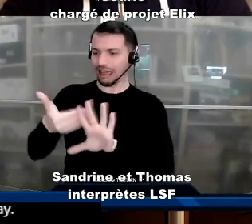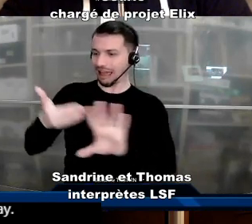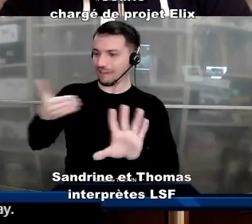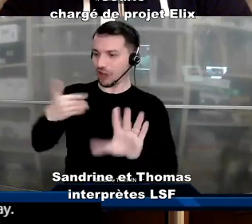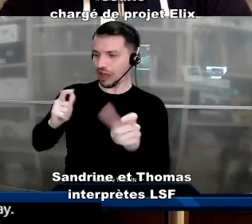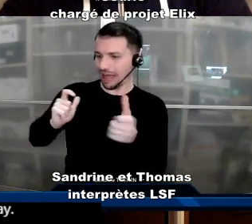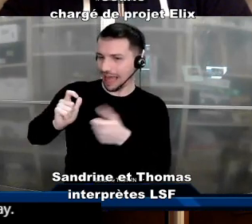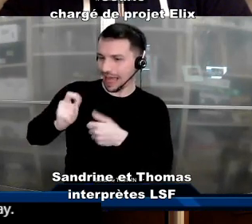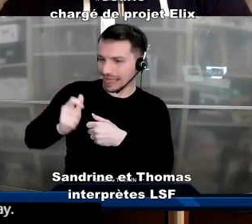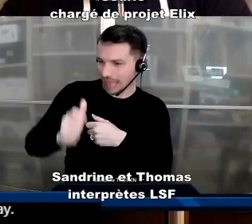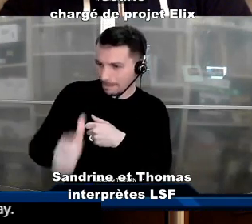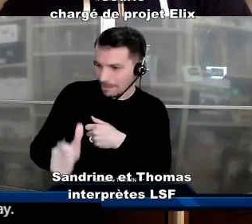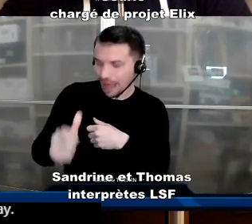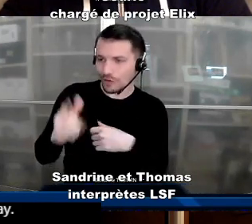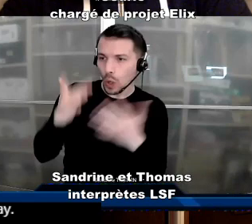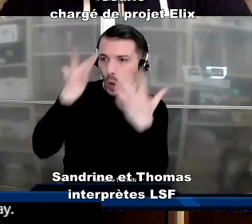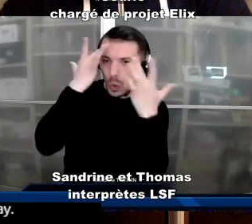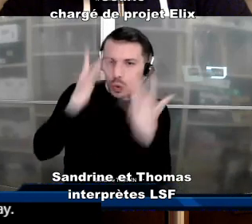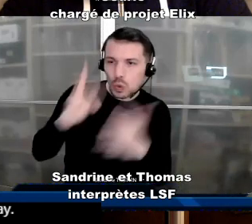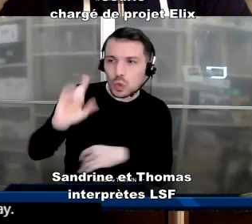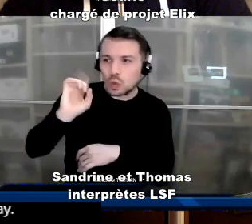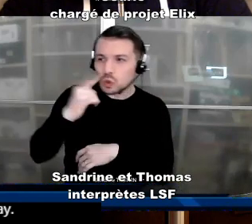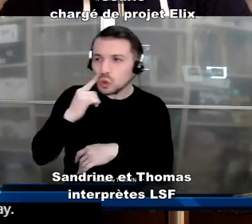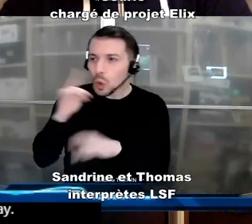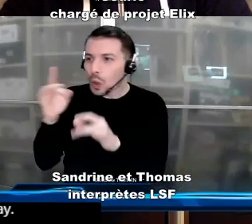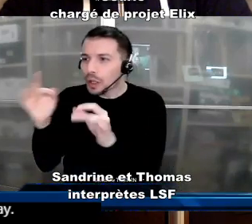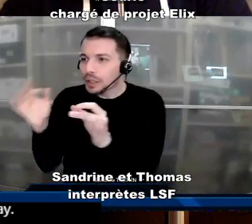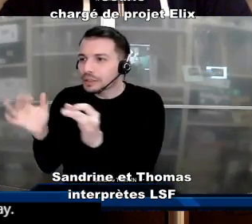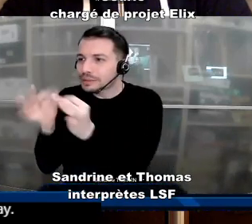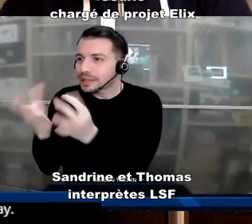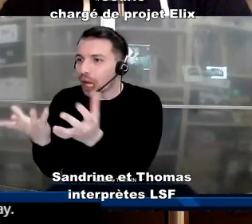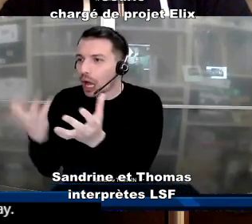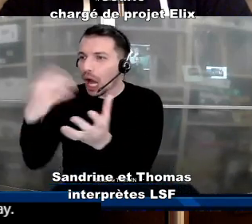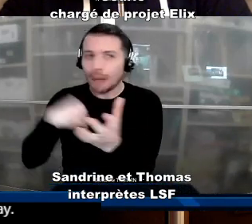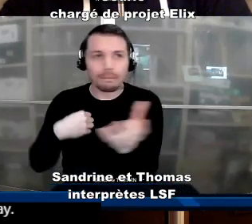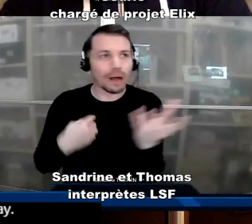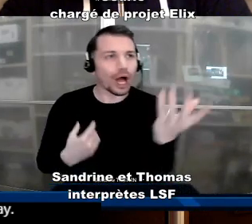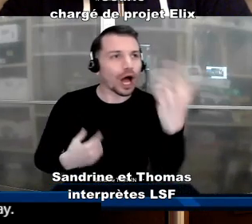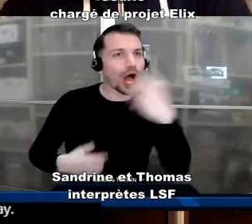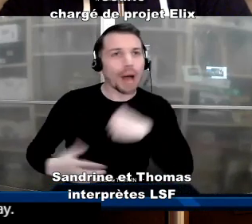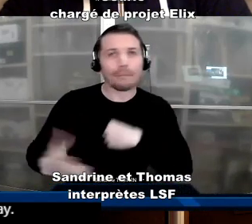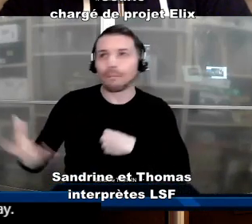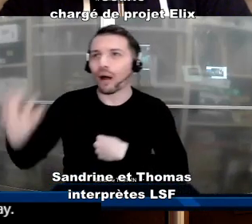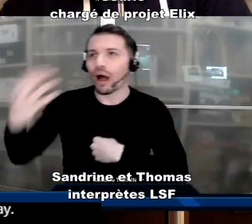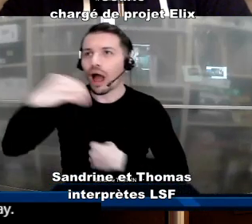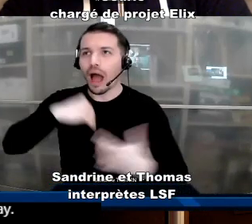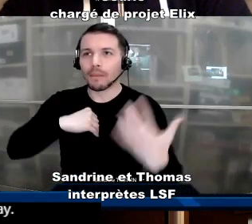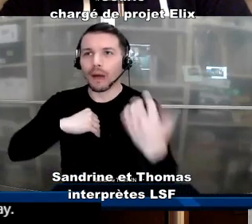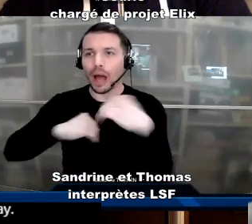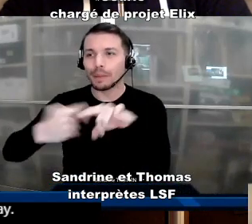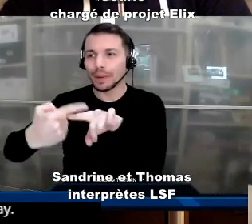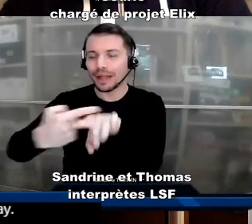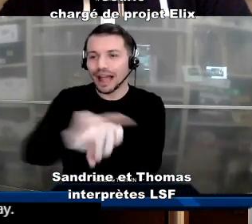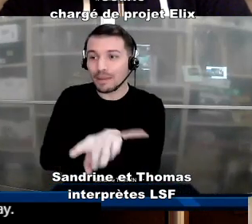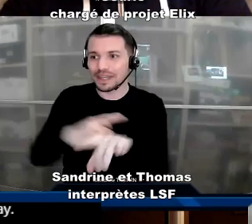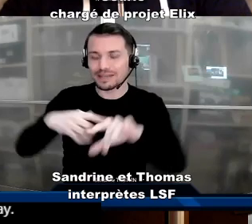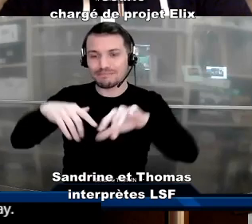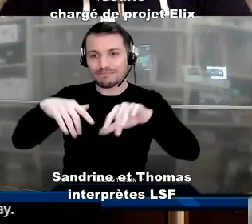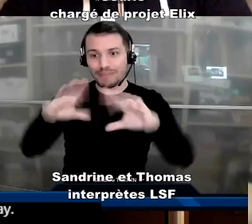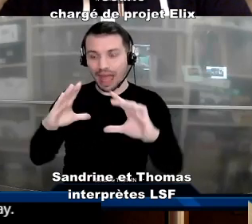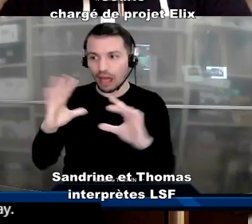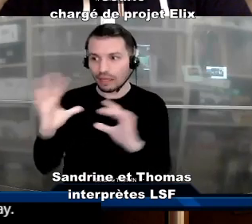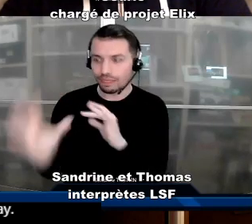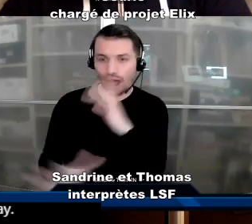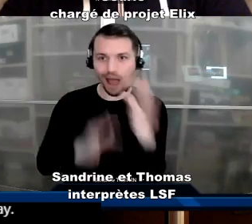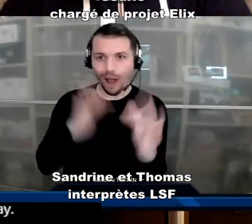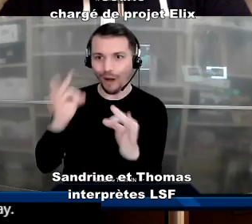peu de culture sourde par-ci, par-là pour mieux acquérir certains signes. Et c'est tout un univers qu'on découvre, hein. C'est